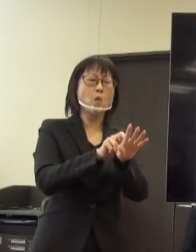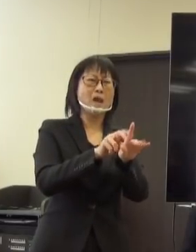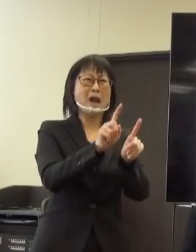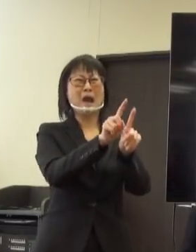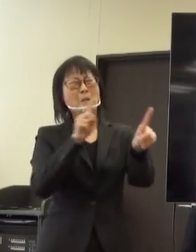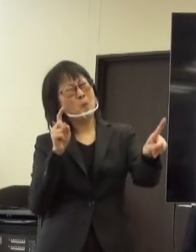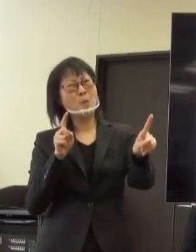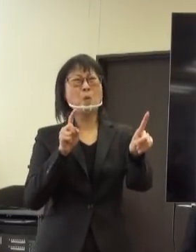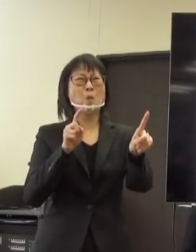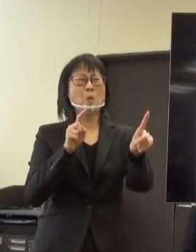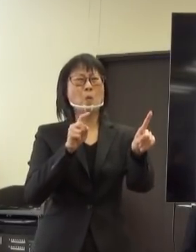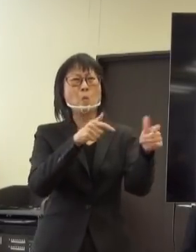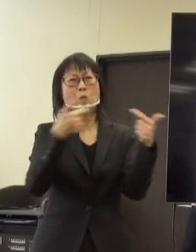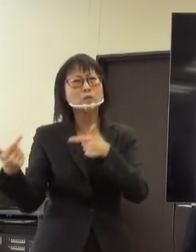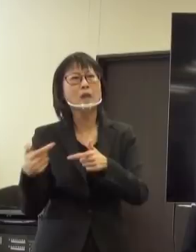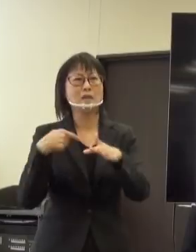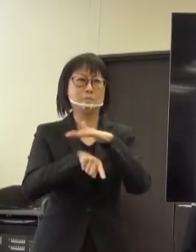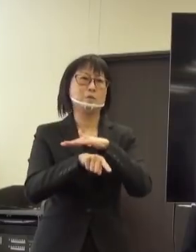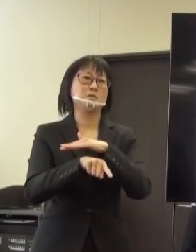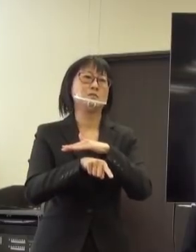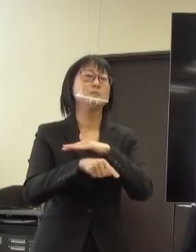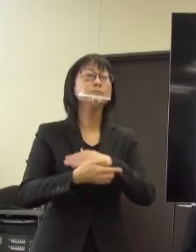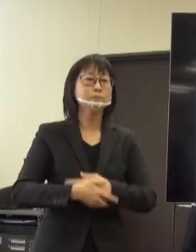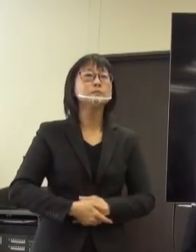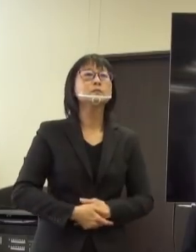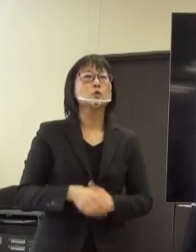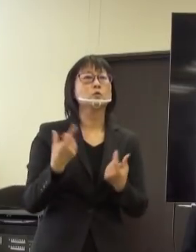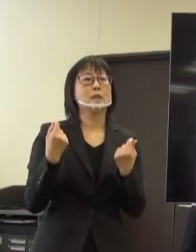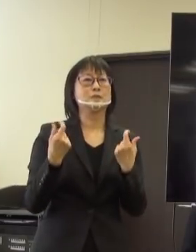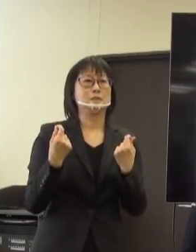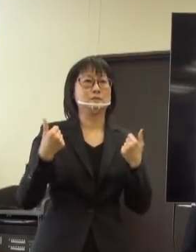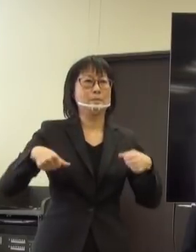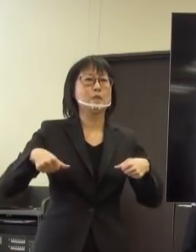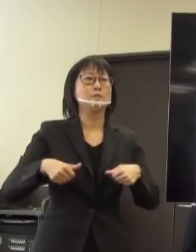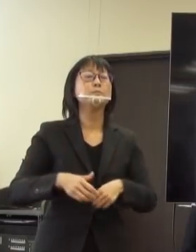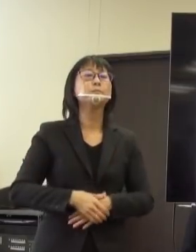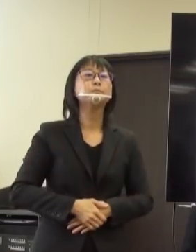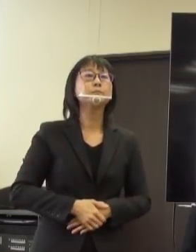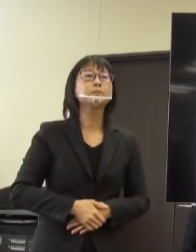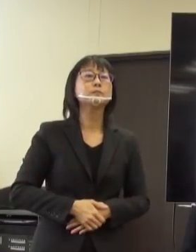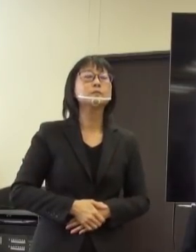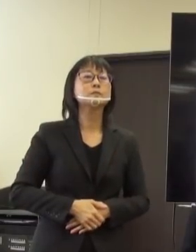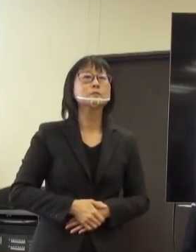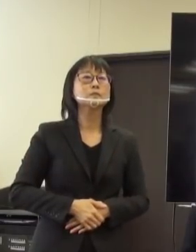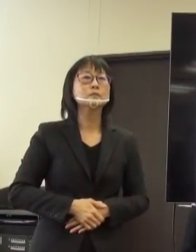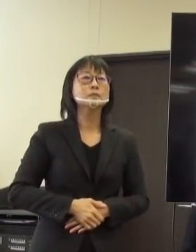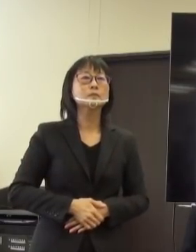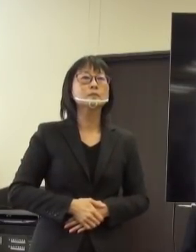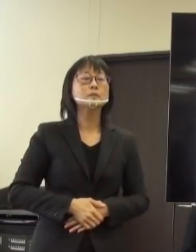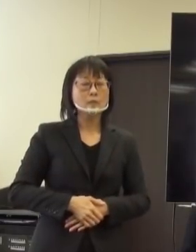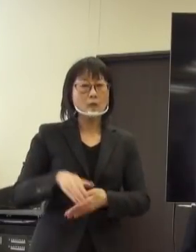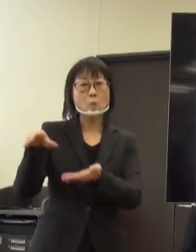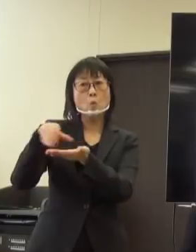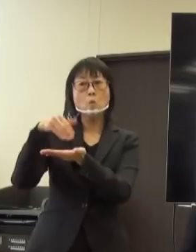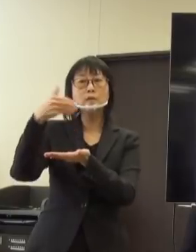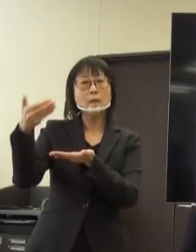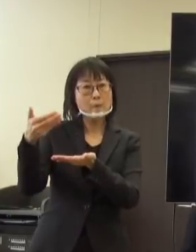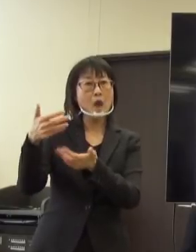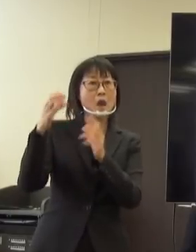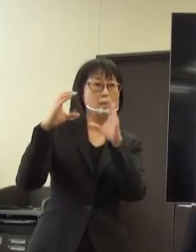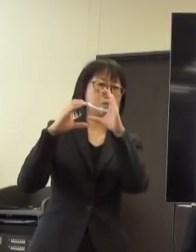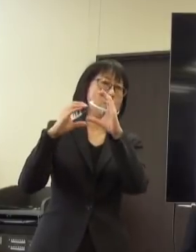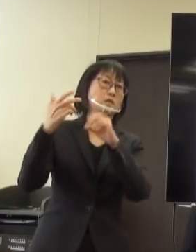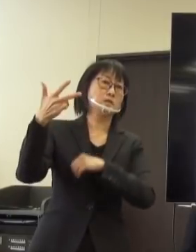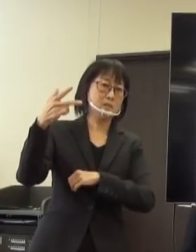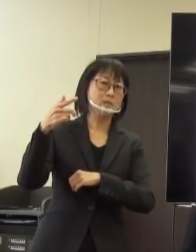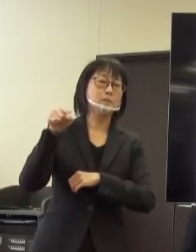という状況なんですね。他の、郡山とか、いわき市さんとかは、さほ